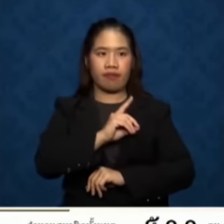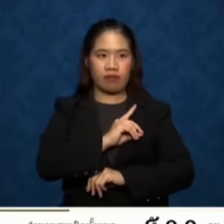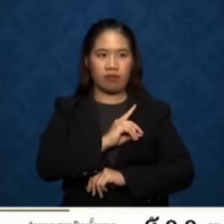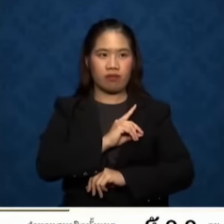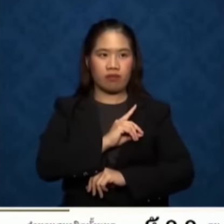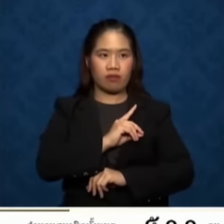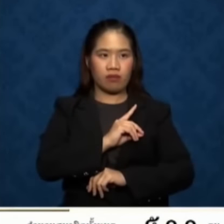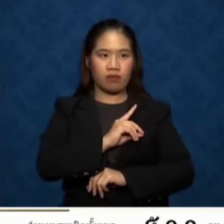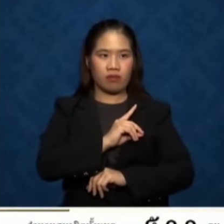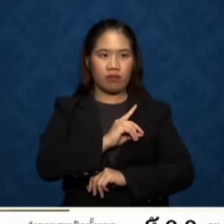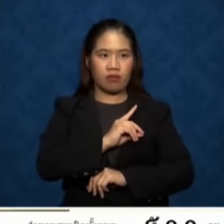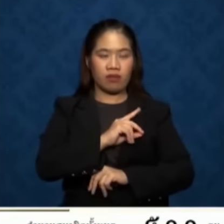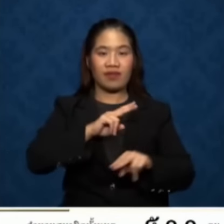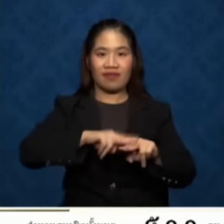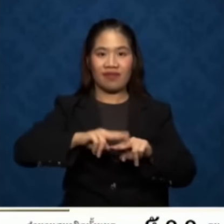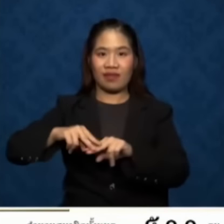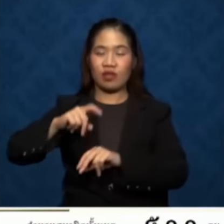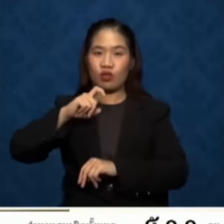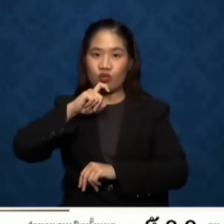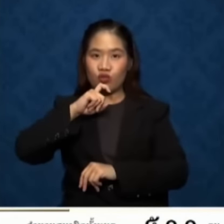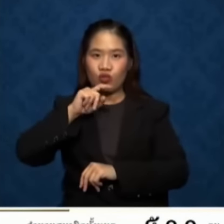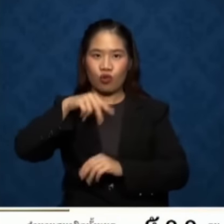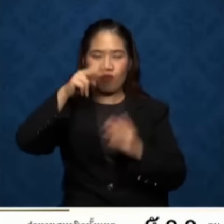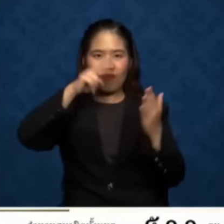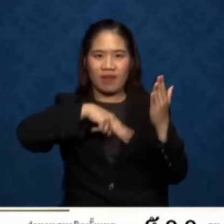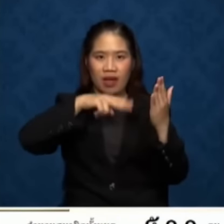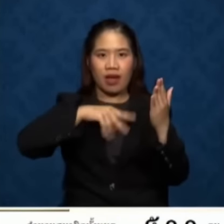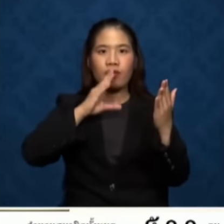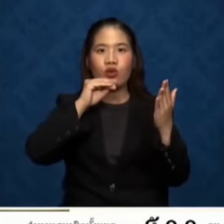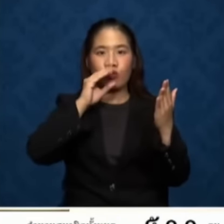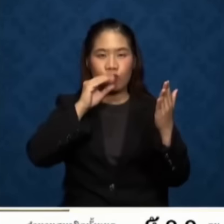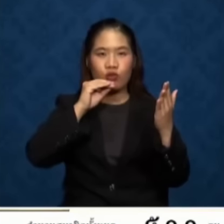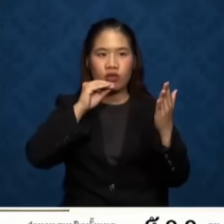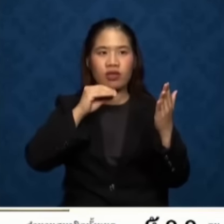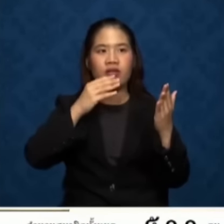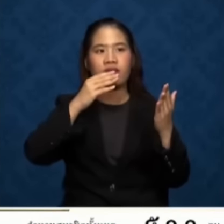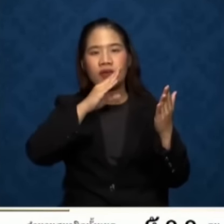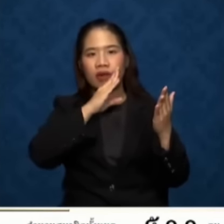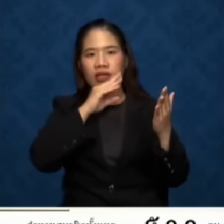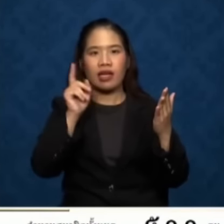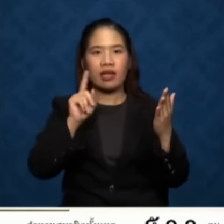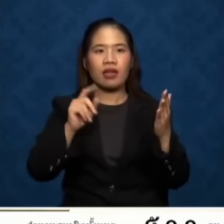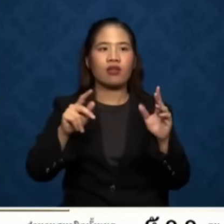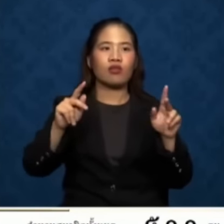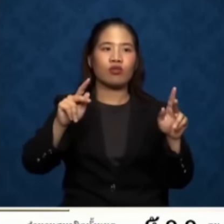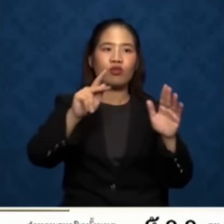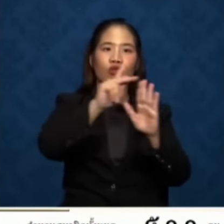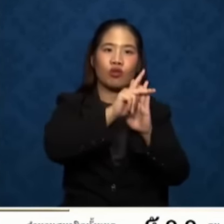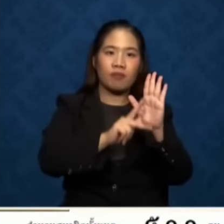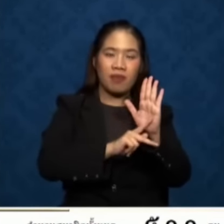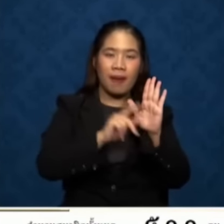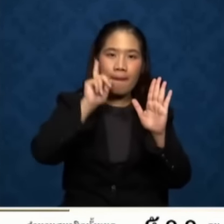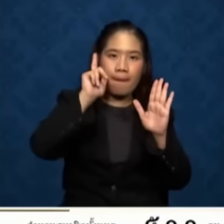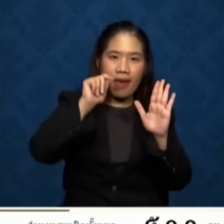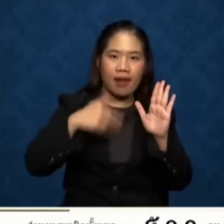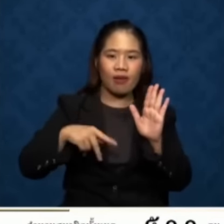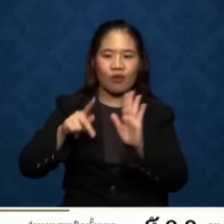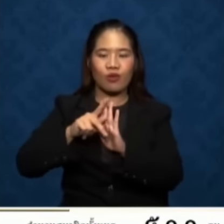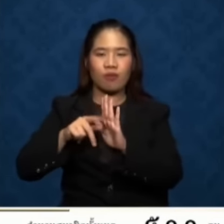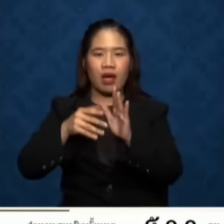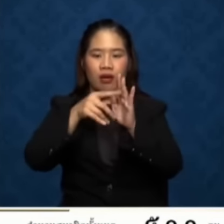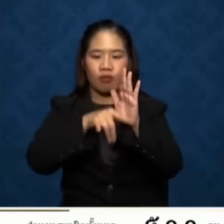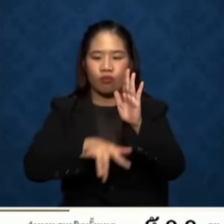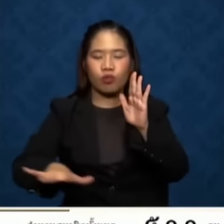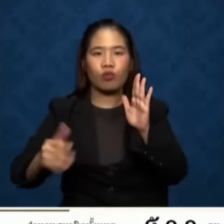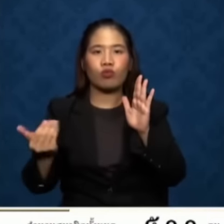ท่านณัฐวุฒินั่งอยู่ที่นี่ผมไปอ่านคือท่านเป็นคนพูดว่าถ้าออกกฎหมายแม่แล้วกฎหมายลูกไม่ออกเนี่ย